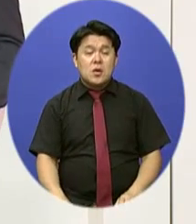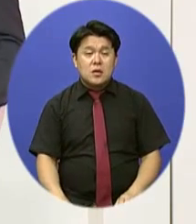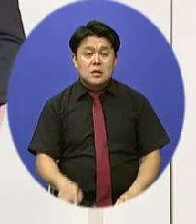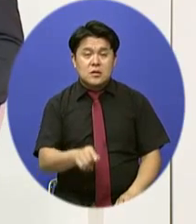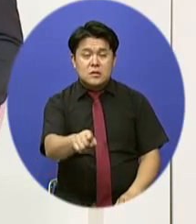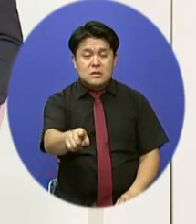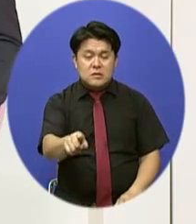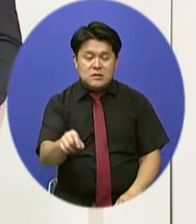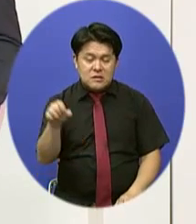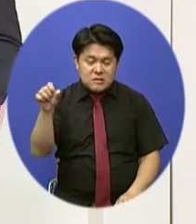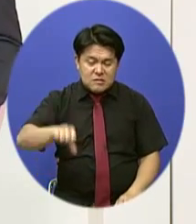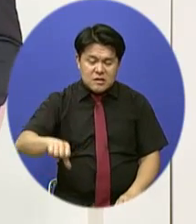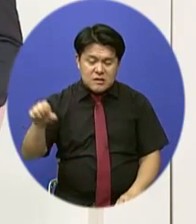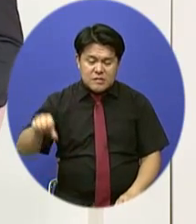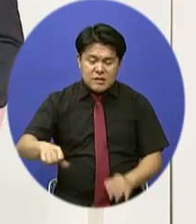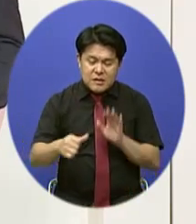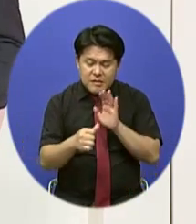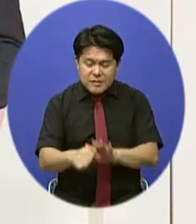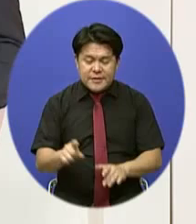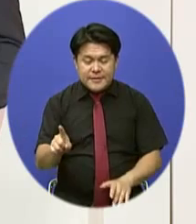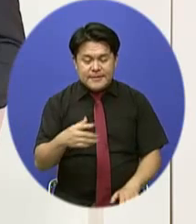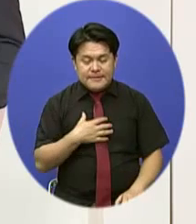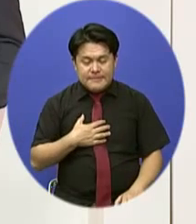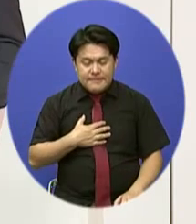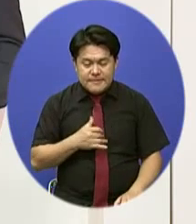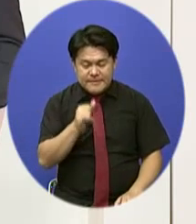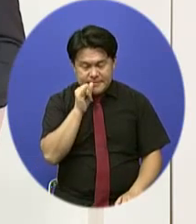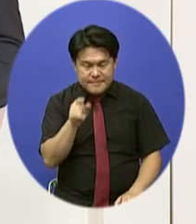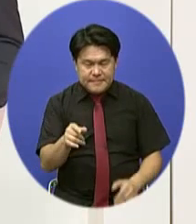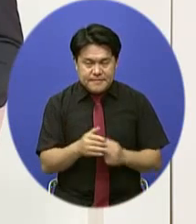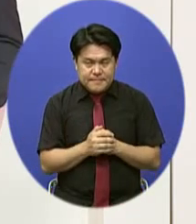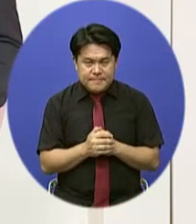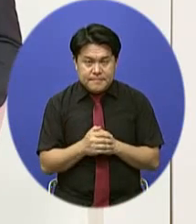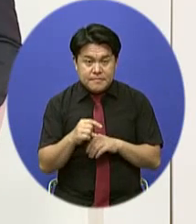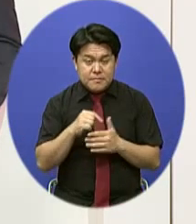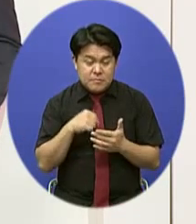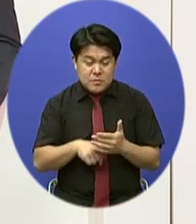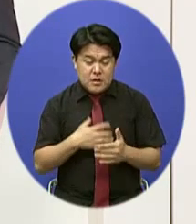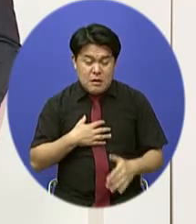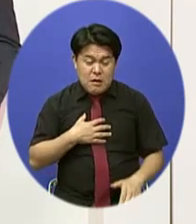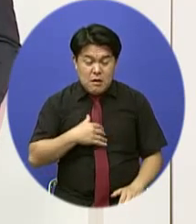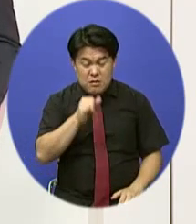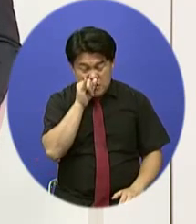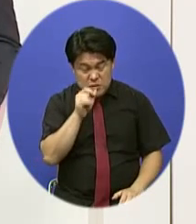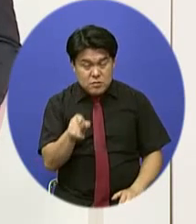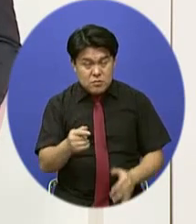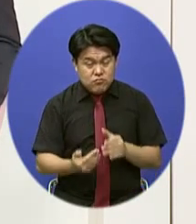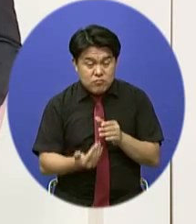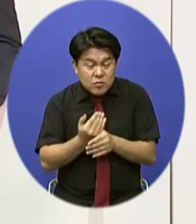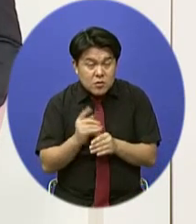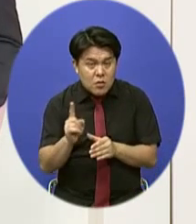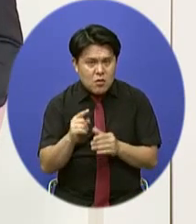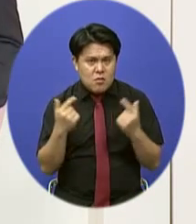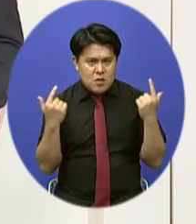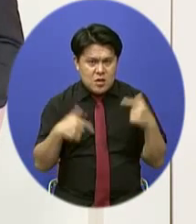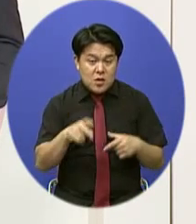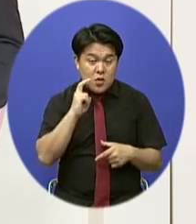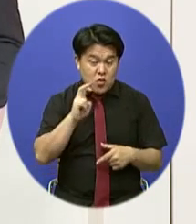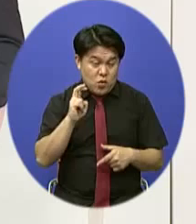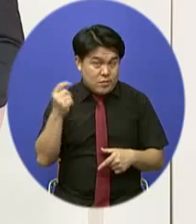되니까 하려다가 네. 그러니까는 모든 게 아이한테 상처만 되는 거야. 그러니까 아이가 항시 음악을